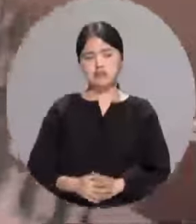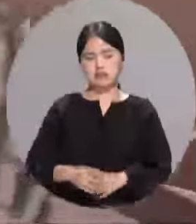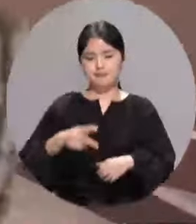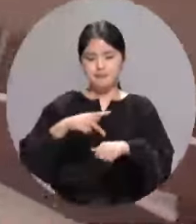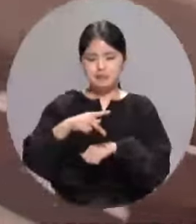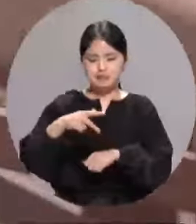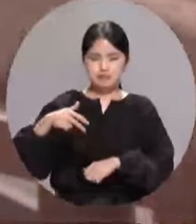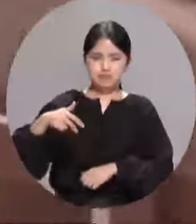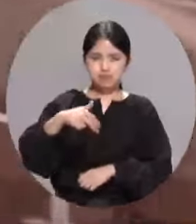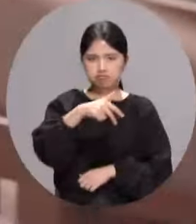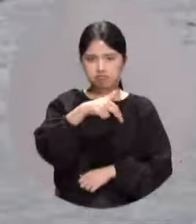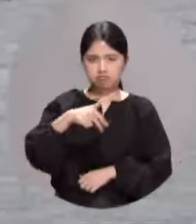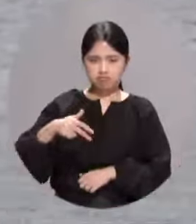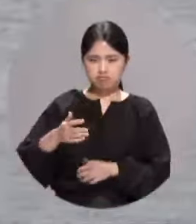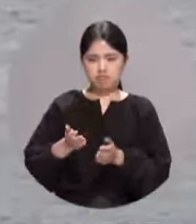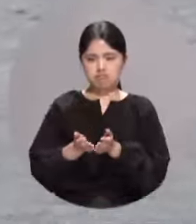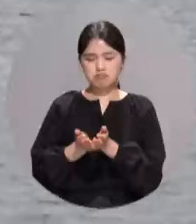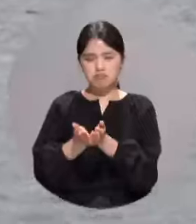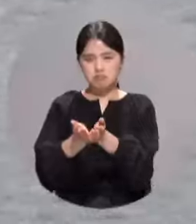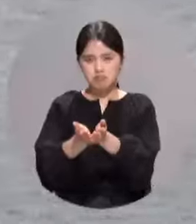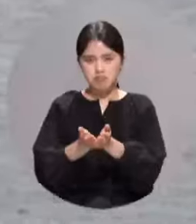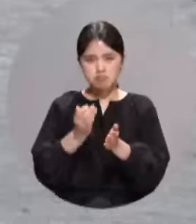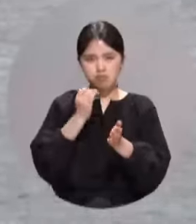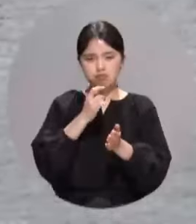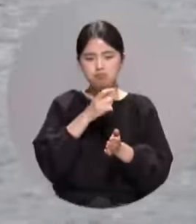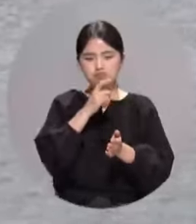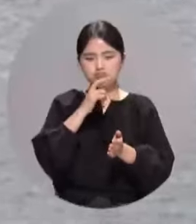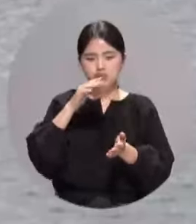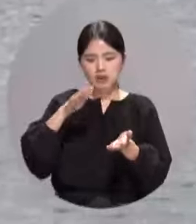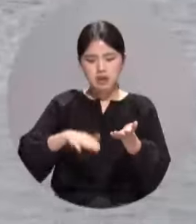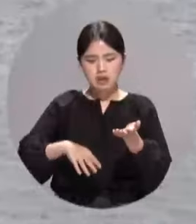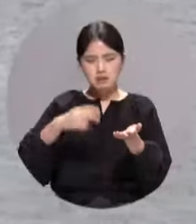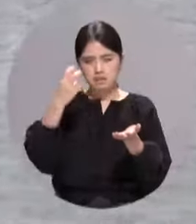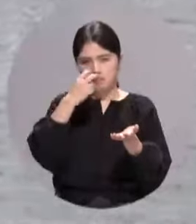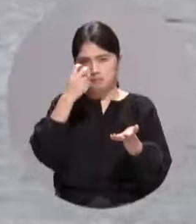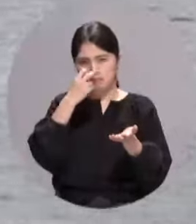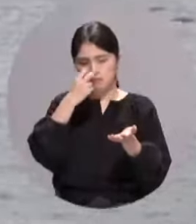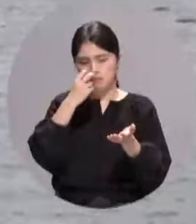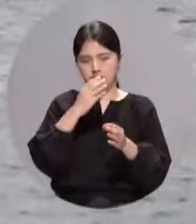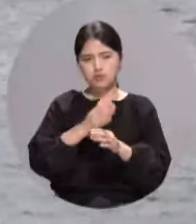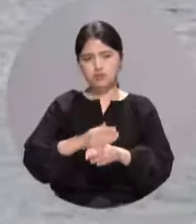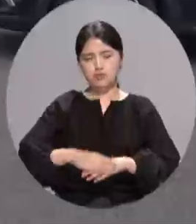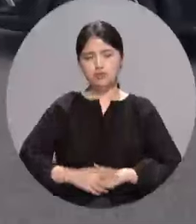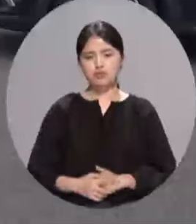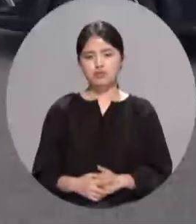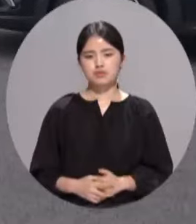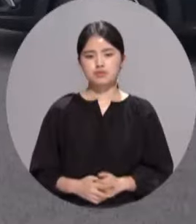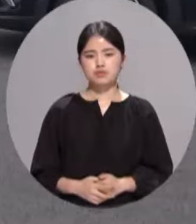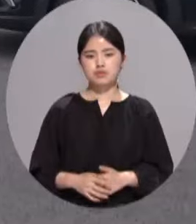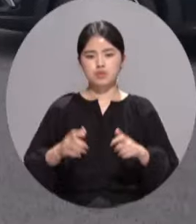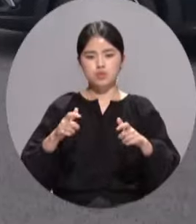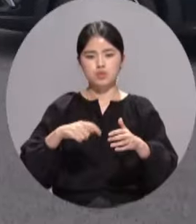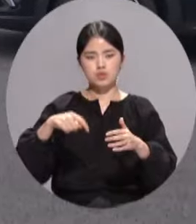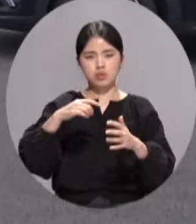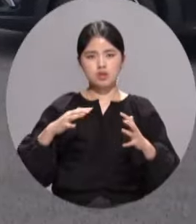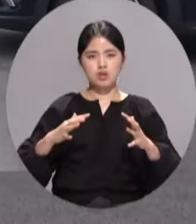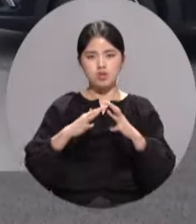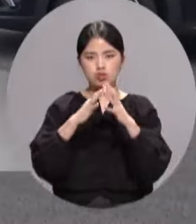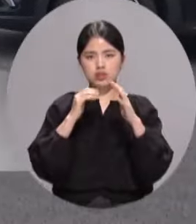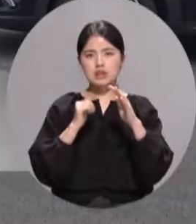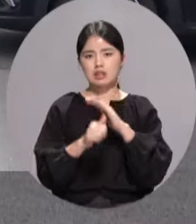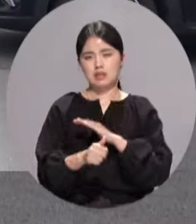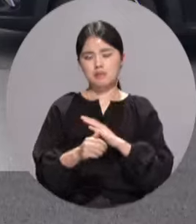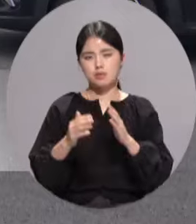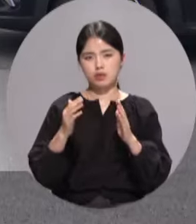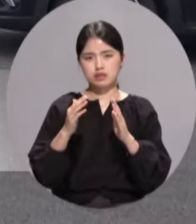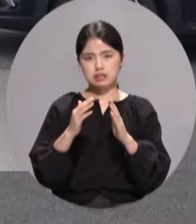오르내리고 구명보트를 타고 수면 아래도 샅 뒤지는 등 수색의 연이 없습니다 돈의 한 건설사 대표가 집을